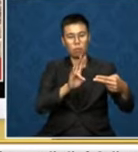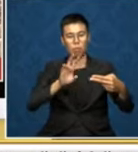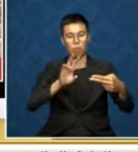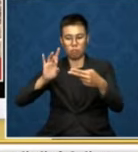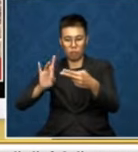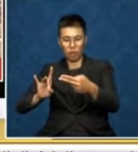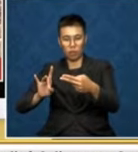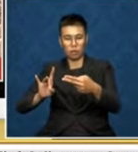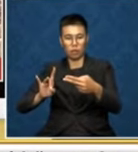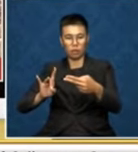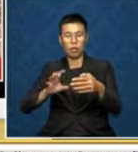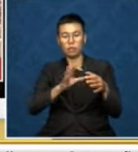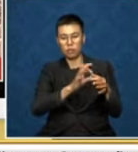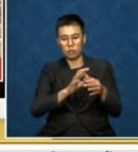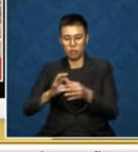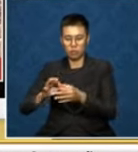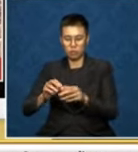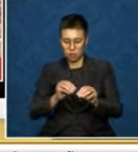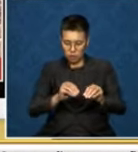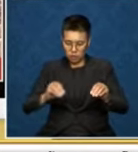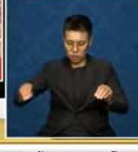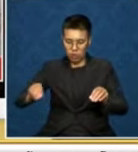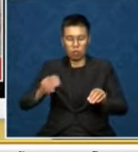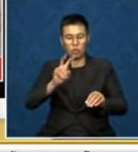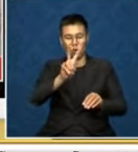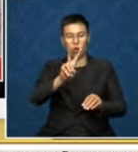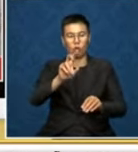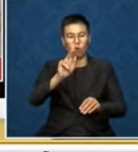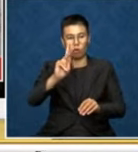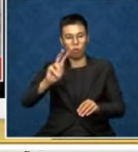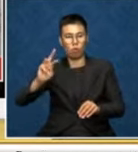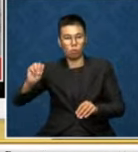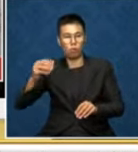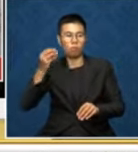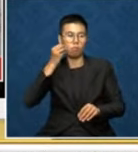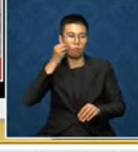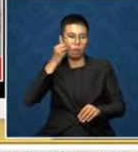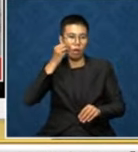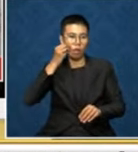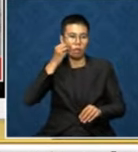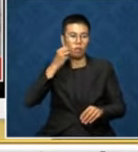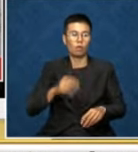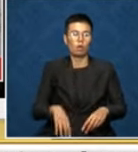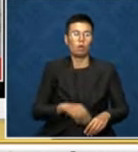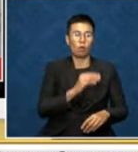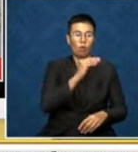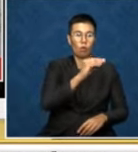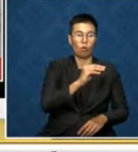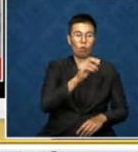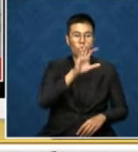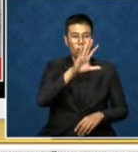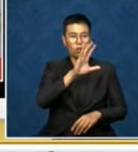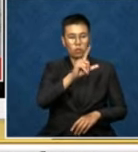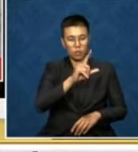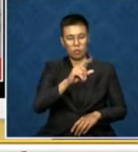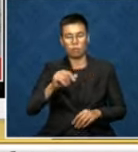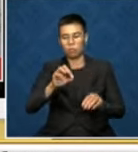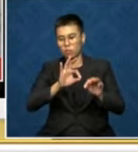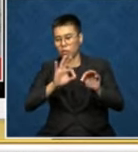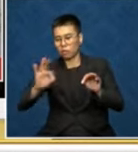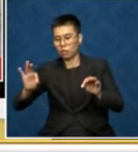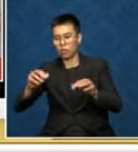อำเภอยางตลาดระยะทาง2กิโลเมตร5ถนนบ้านโคกสีไปบ้านหนองบัวไปบ้านขามตำบลคลองขามอำเภอยางตล